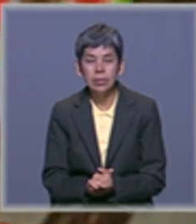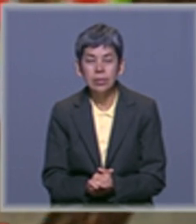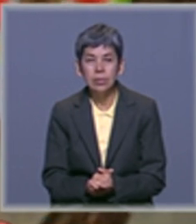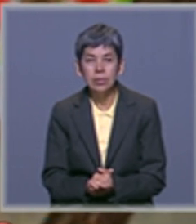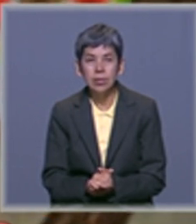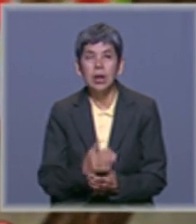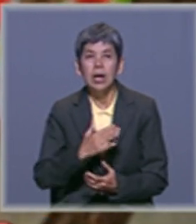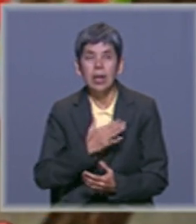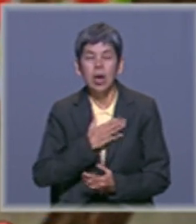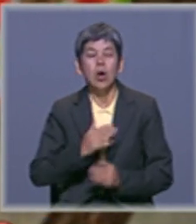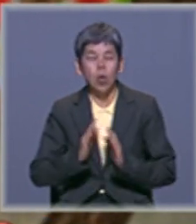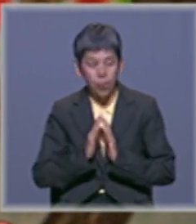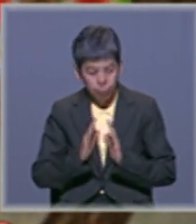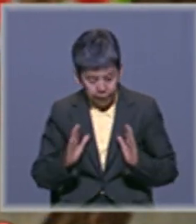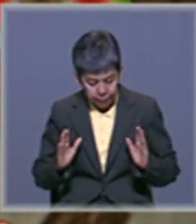ขอบคุณ